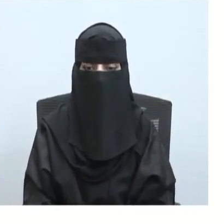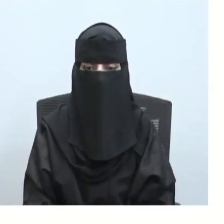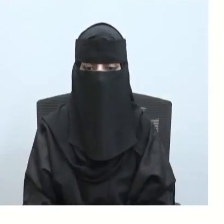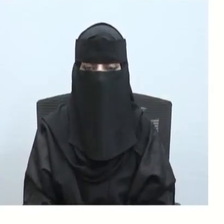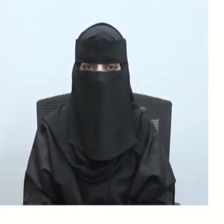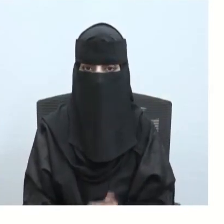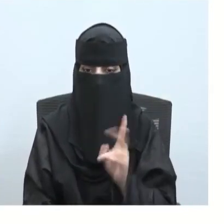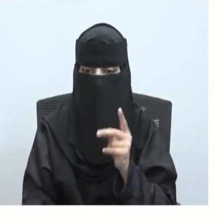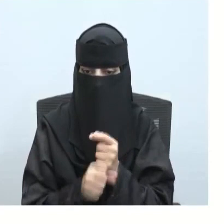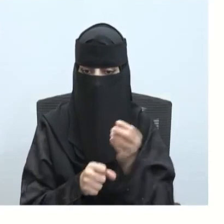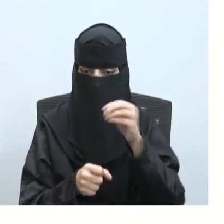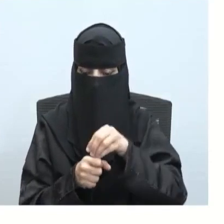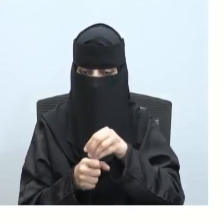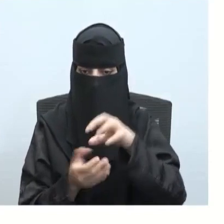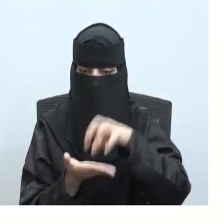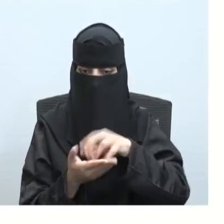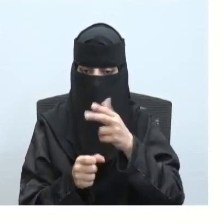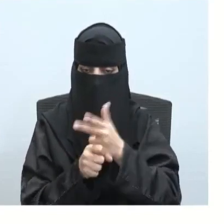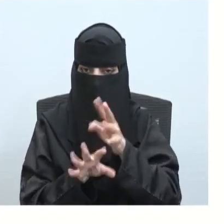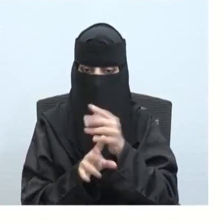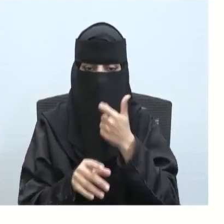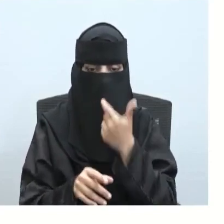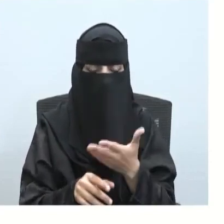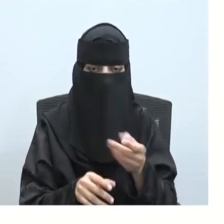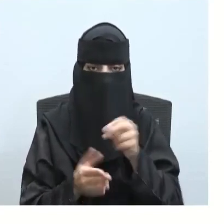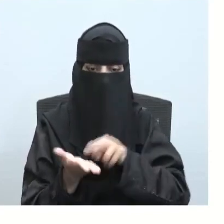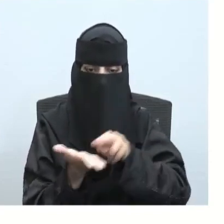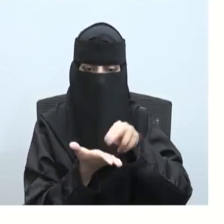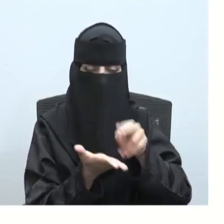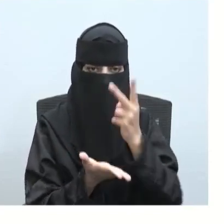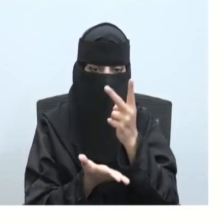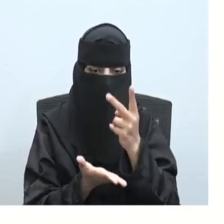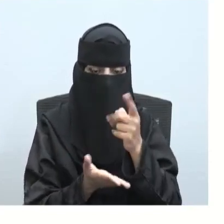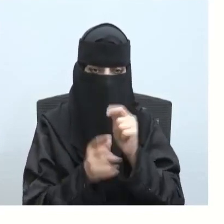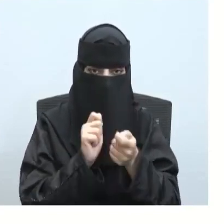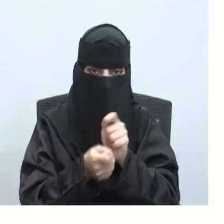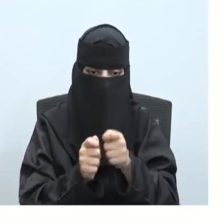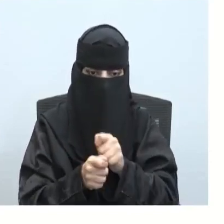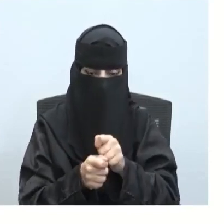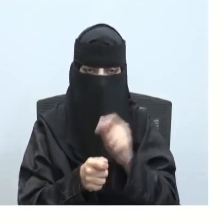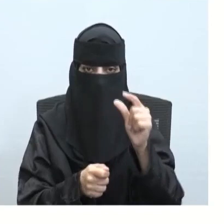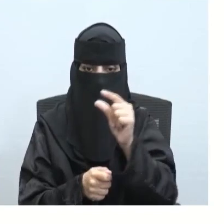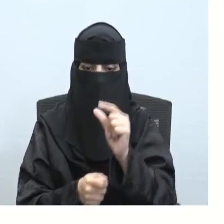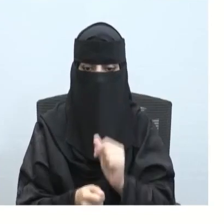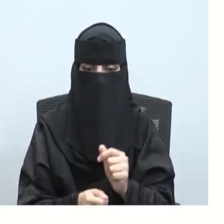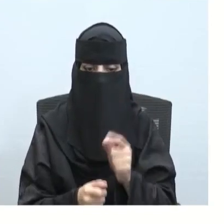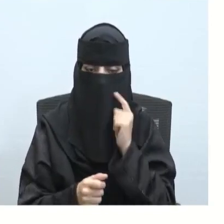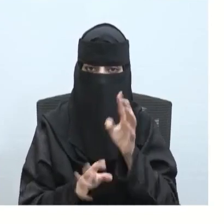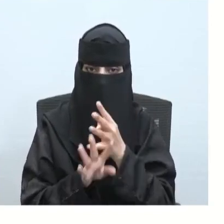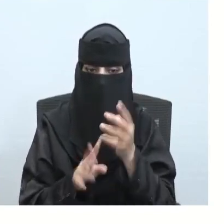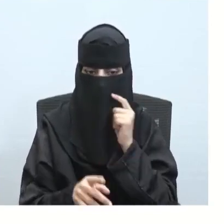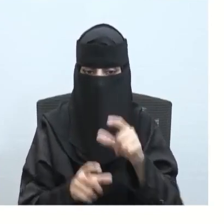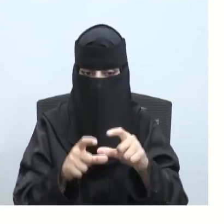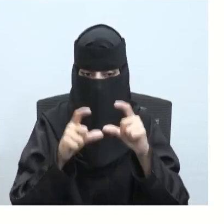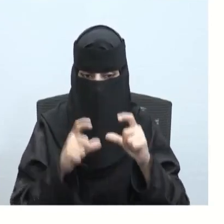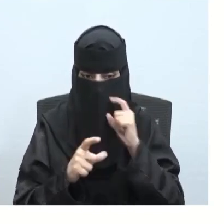بعد ذلك قمنا بإنشاء مقطع برمجي بسيط يطبع رسالتين بالتناوب على العقدة. المقطع البرمجي Import